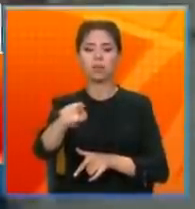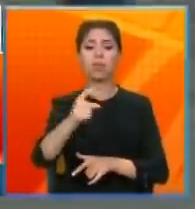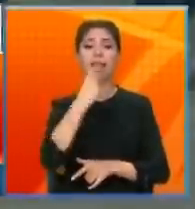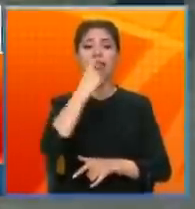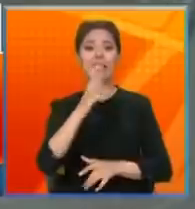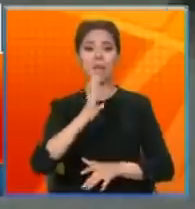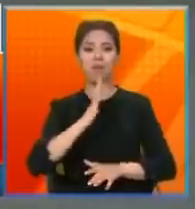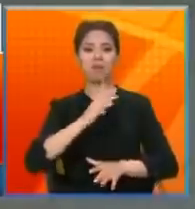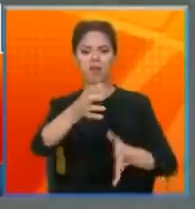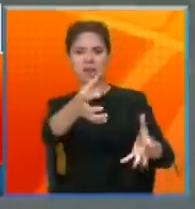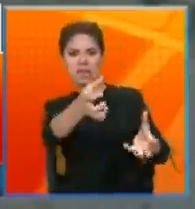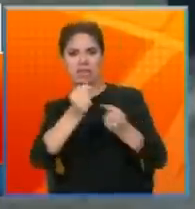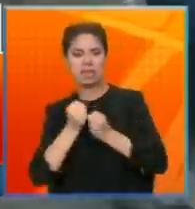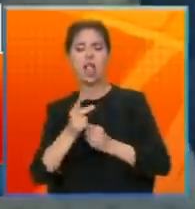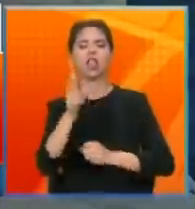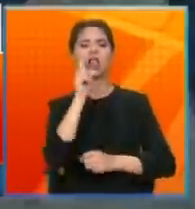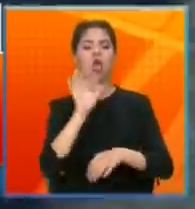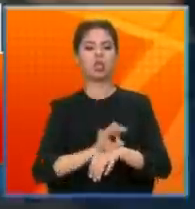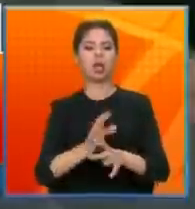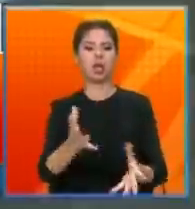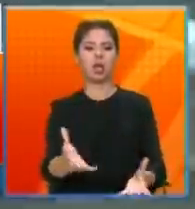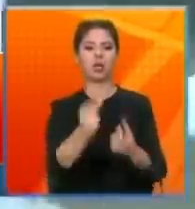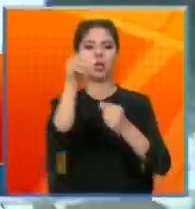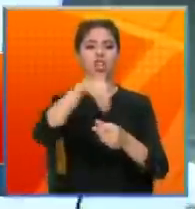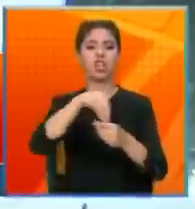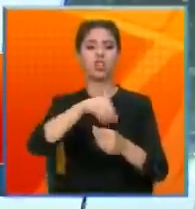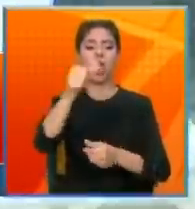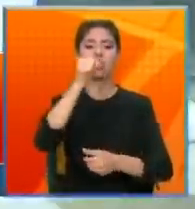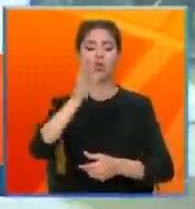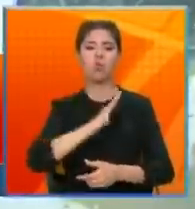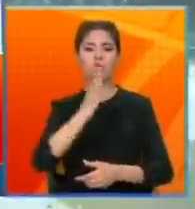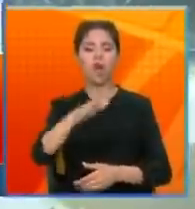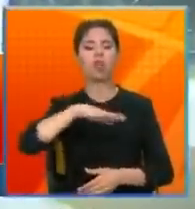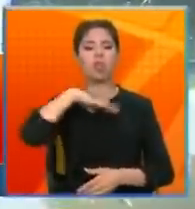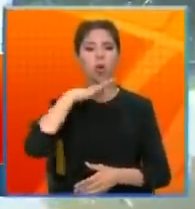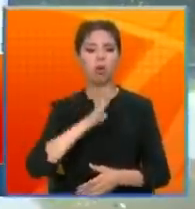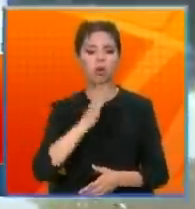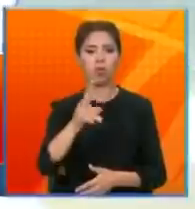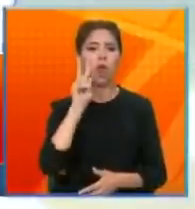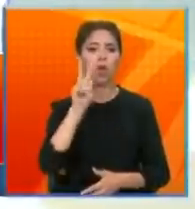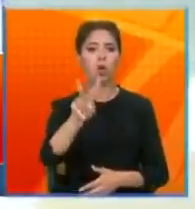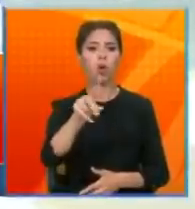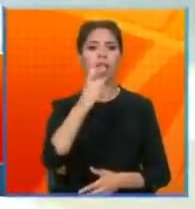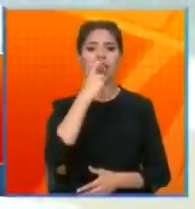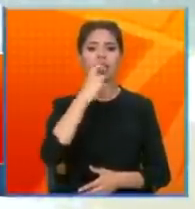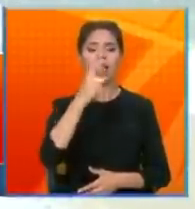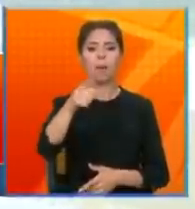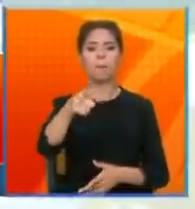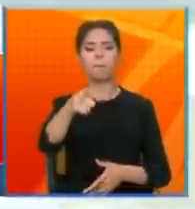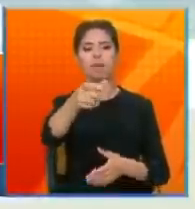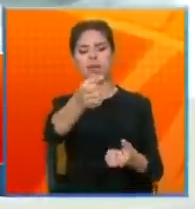demir parmaklıklar kesilerek kurtarıldı. Bakın, hala içeride su dolu bir vaziyette. Gördüğünüz gibi bakın, demir